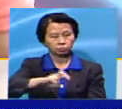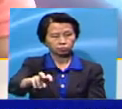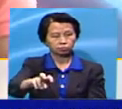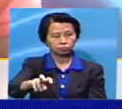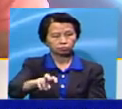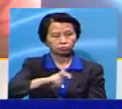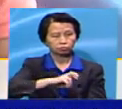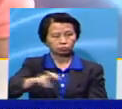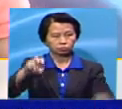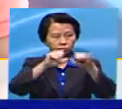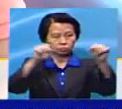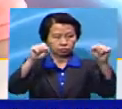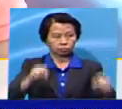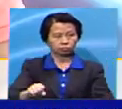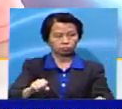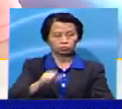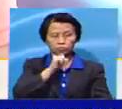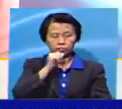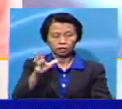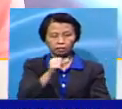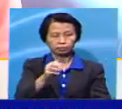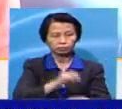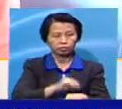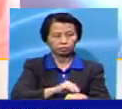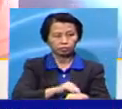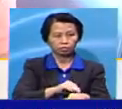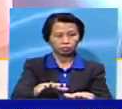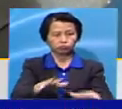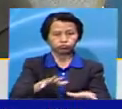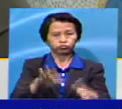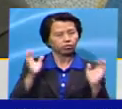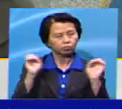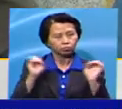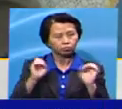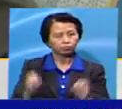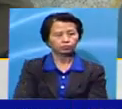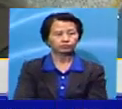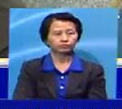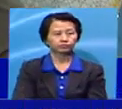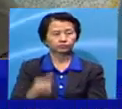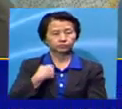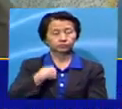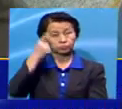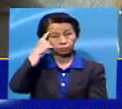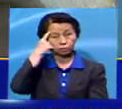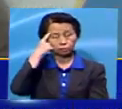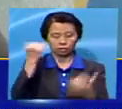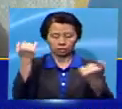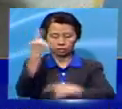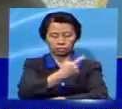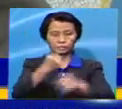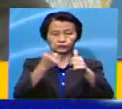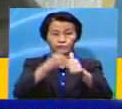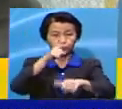jarak perjalanan dekat stesen-stesen lain pun tak ada memakan masa. Dia punya gegaran pun tak ada sangat. I think today is my first time.